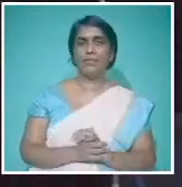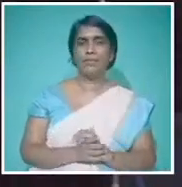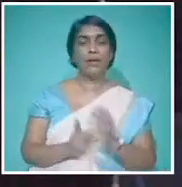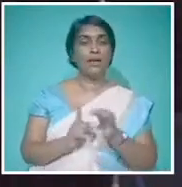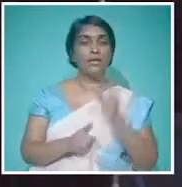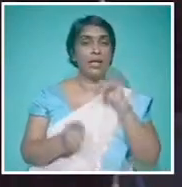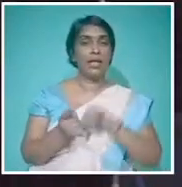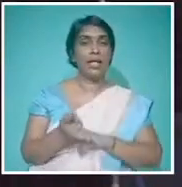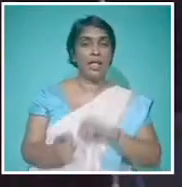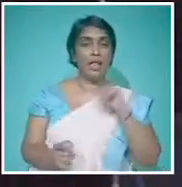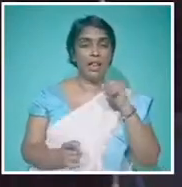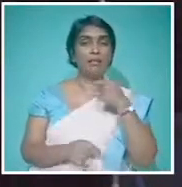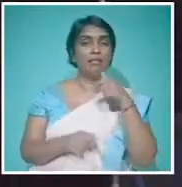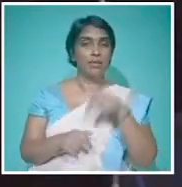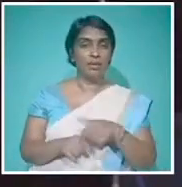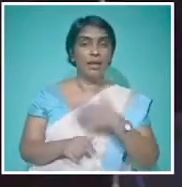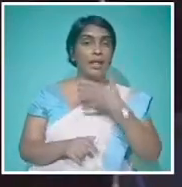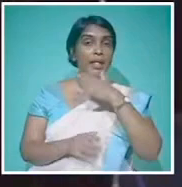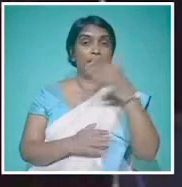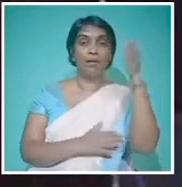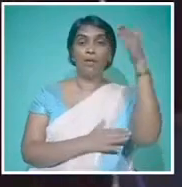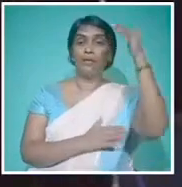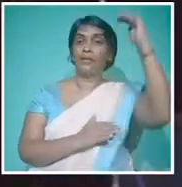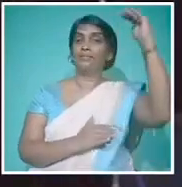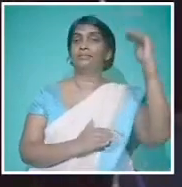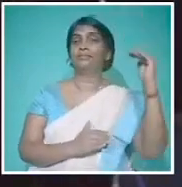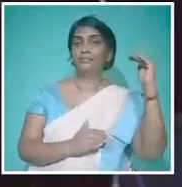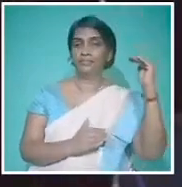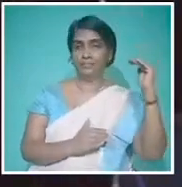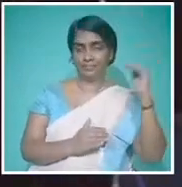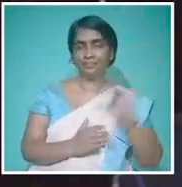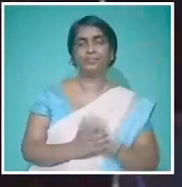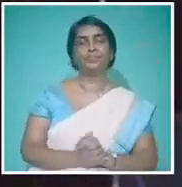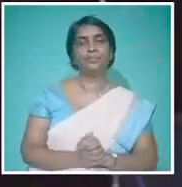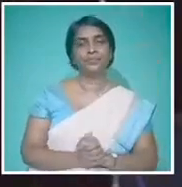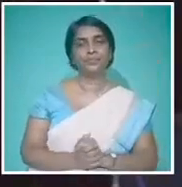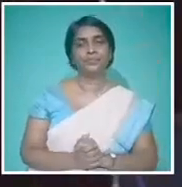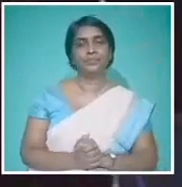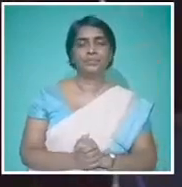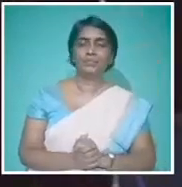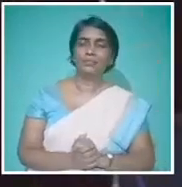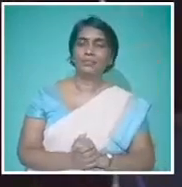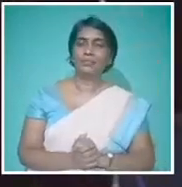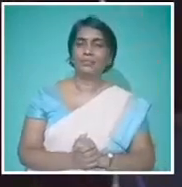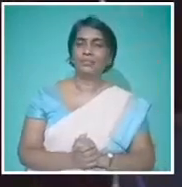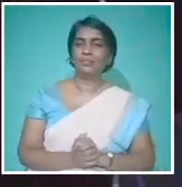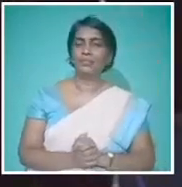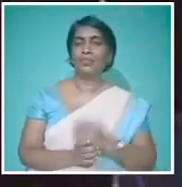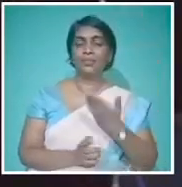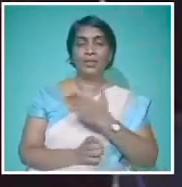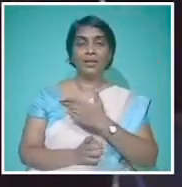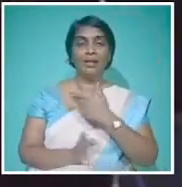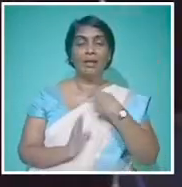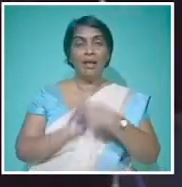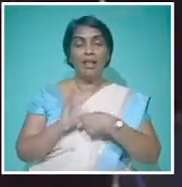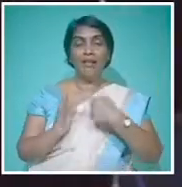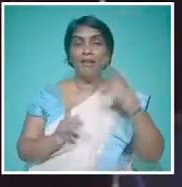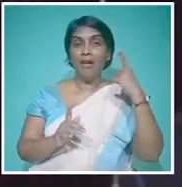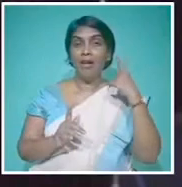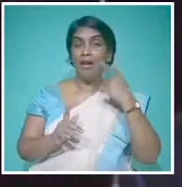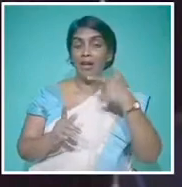ජනාධිපති ලේකම් කාර්යාලය ගාව දැන් එංගලන්ත කොඩියත් අඩගුමු කරලා මේ වීරපුරන් අප්පු මරුපෙක හොඳයි කියලා